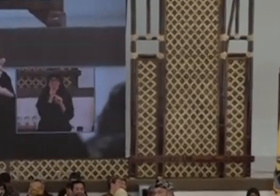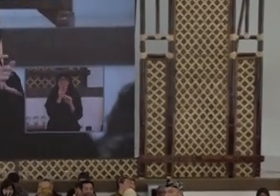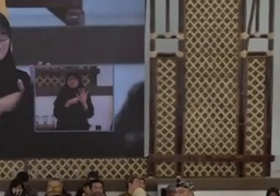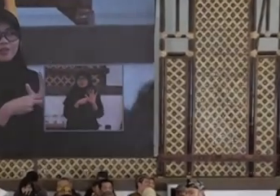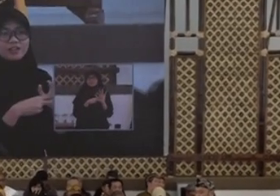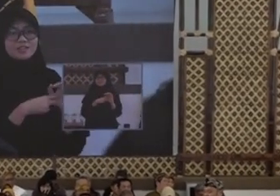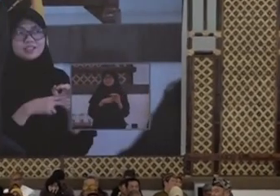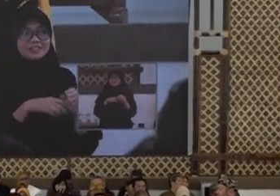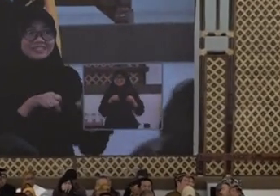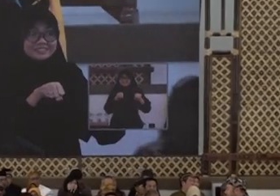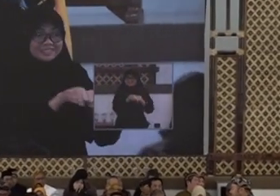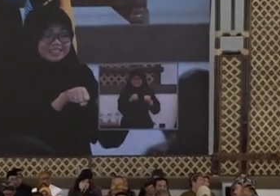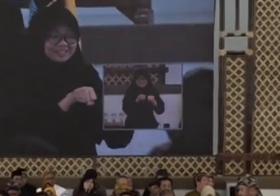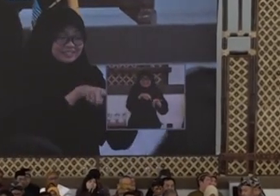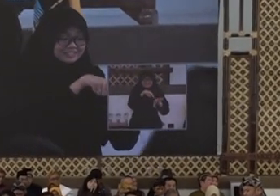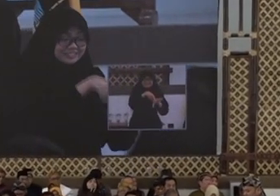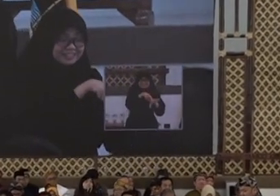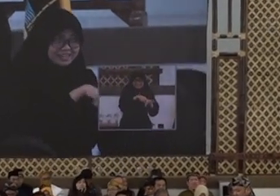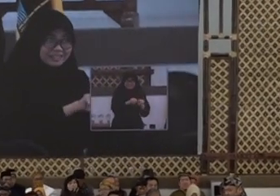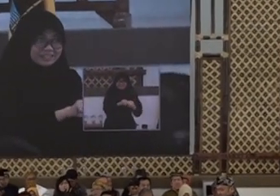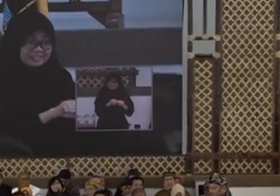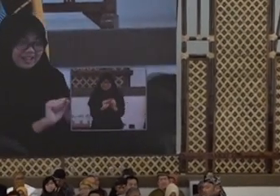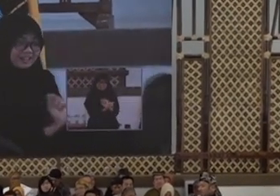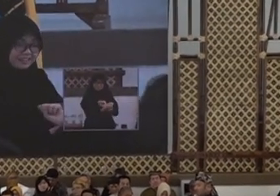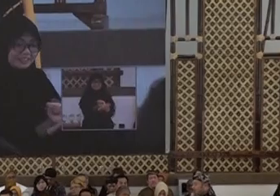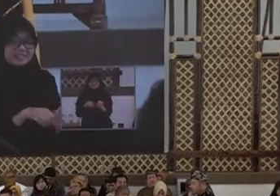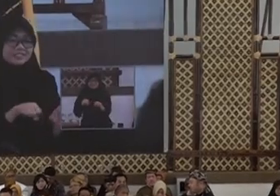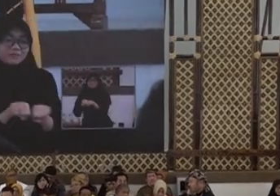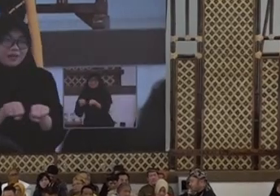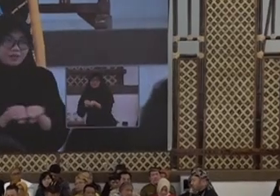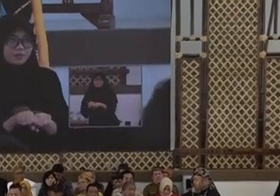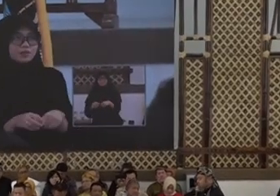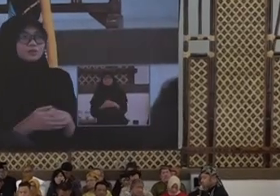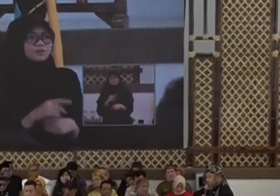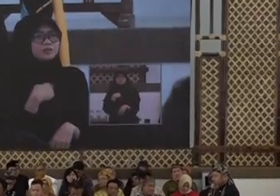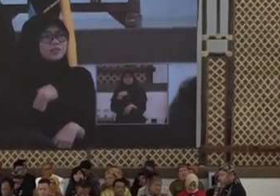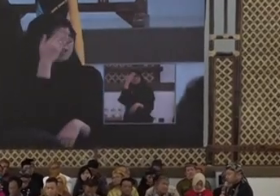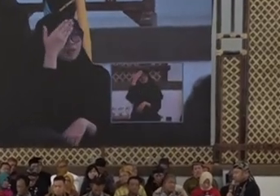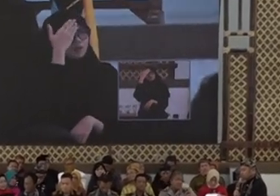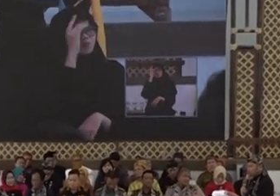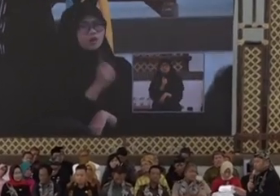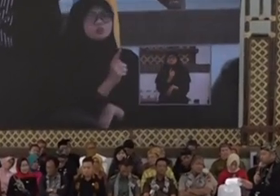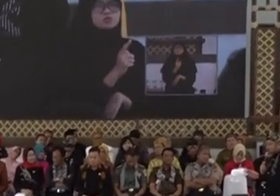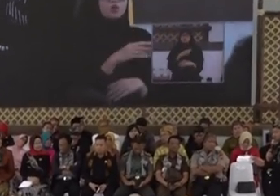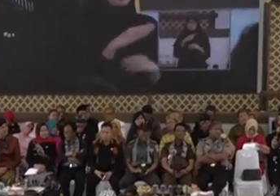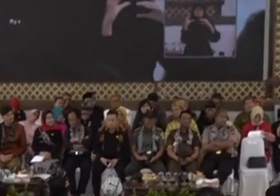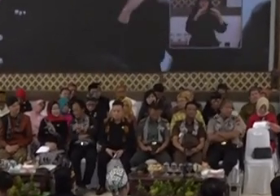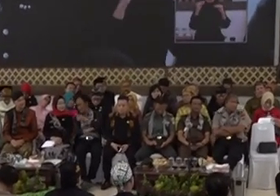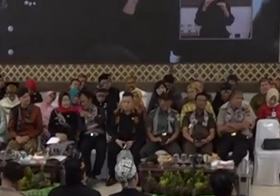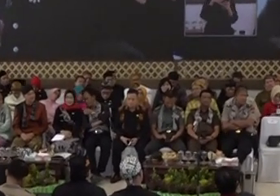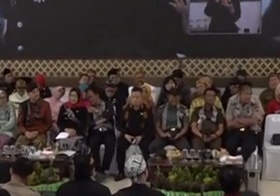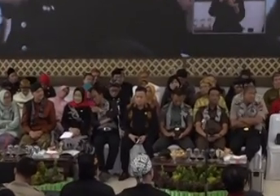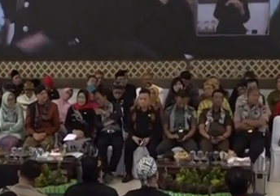Sendal pengganti sepatu, lilin pengganti lampu. Satu hal yang harus kita tahu, musrembang wil